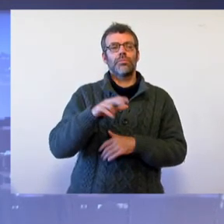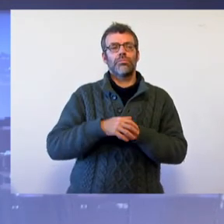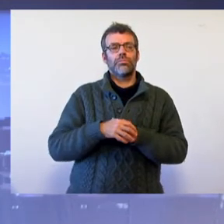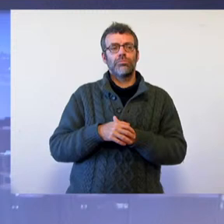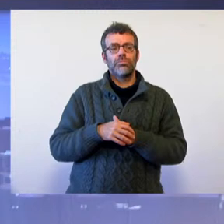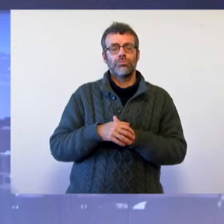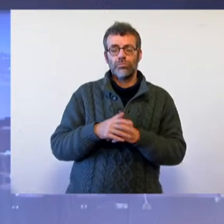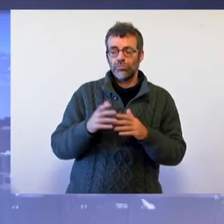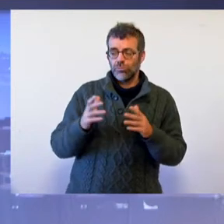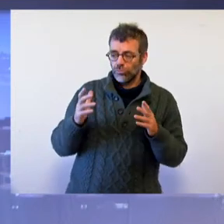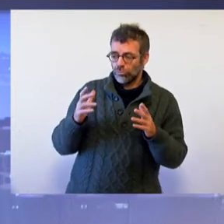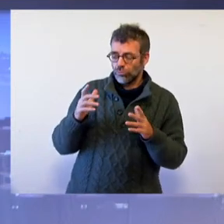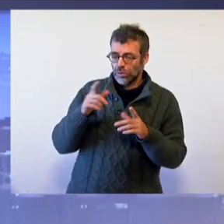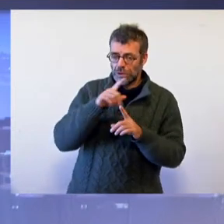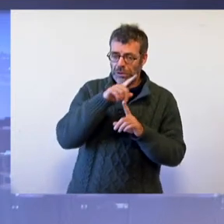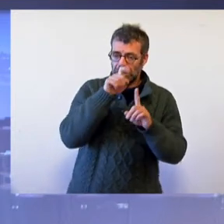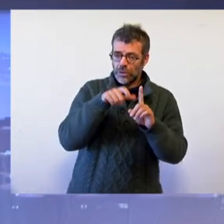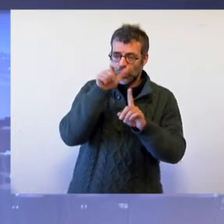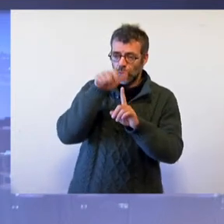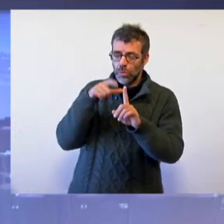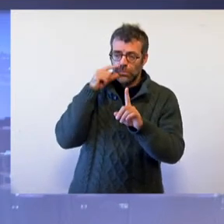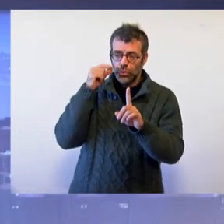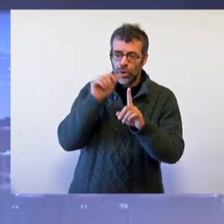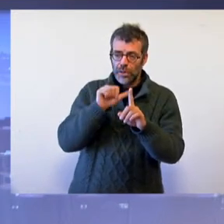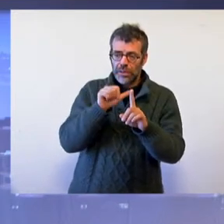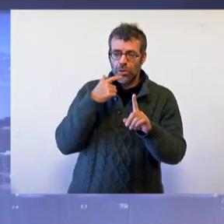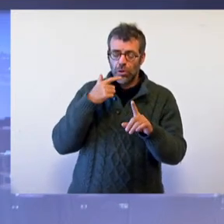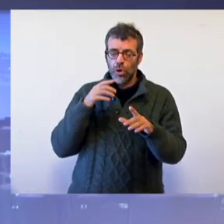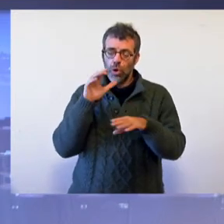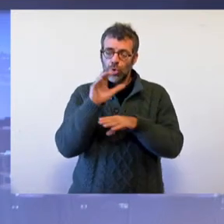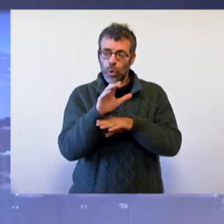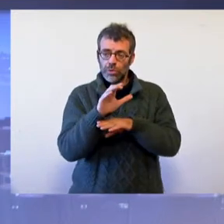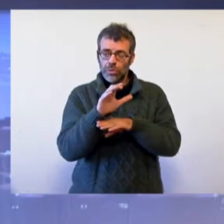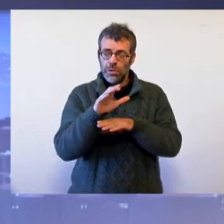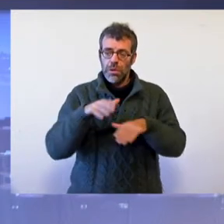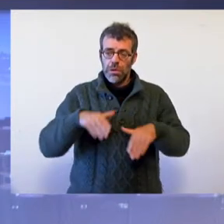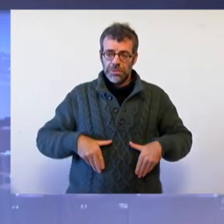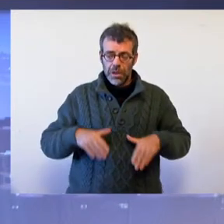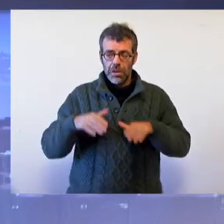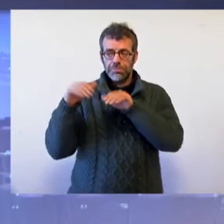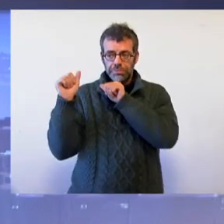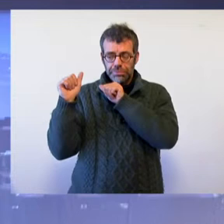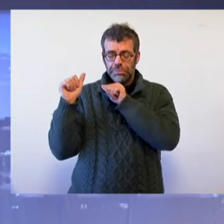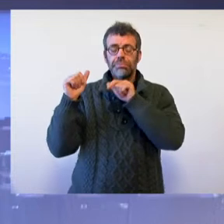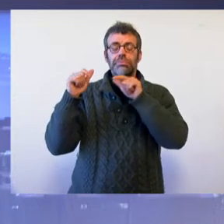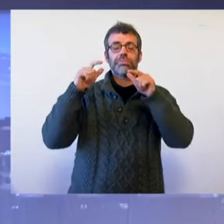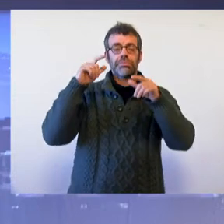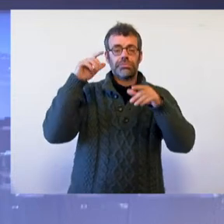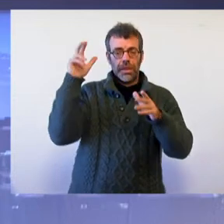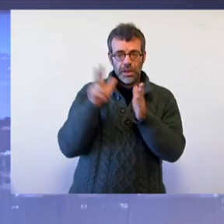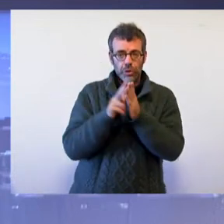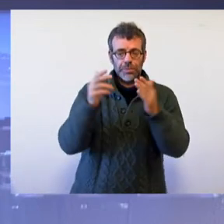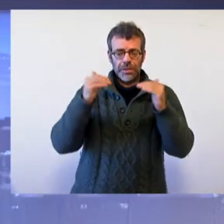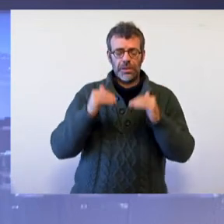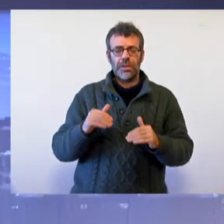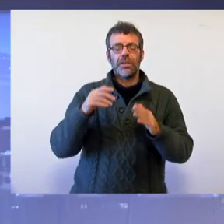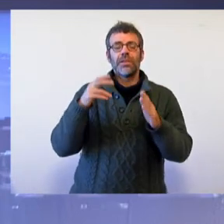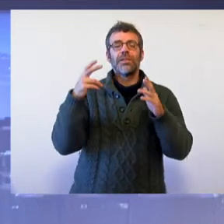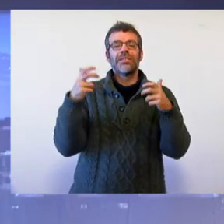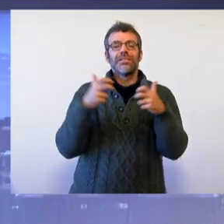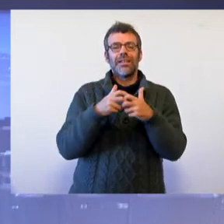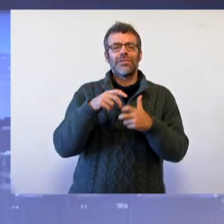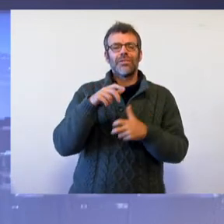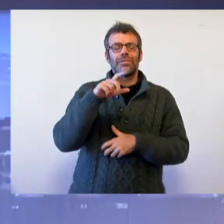questions auprès de M. Aslanian ? Qui est contre ? Qui s'abstient ? Qui ne prend pas part au vote ? Adopté. Affaire 24, tarif de la ville de Montpellier,